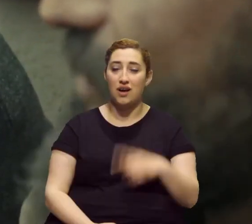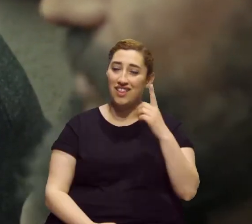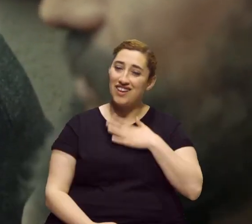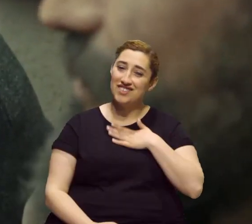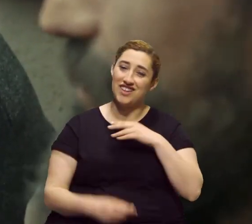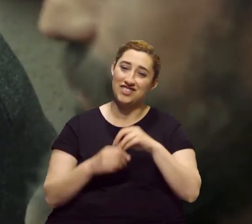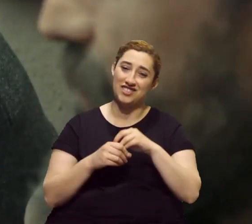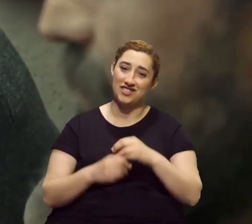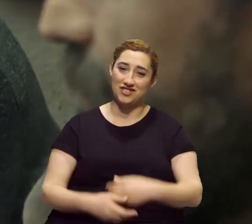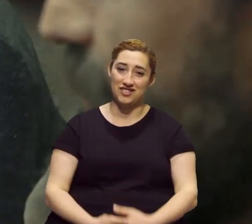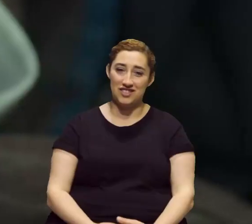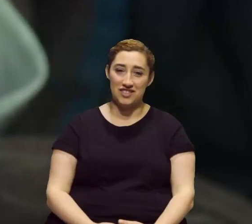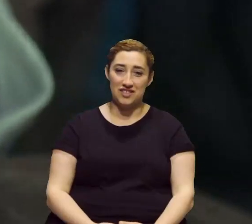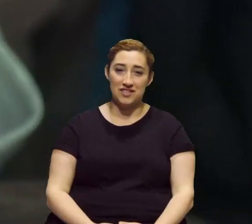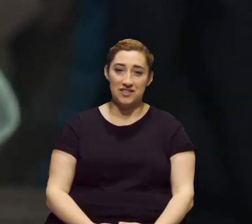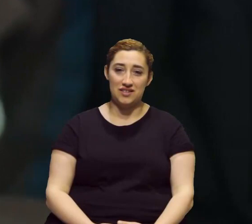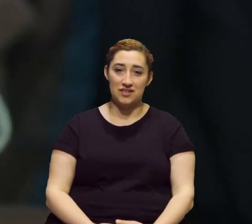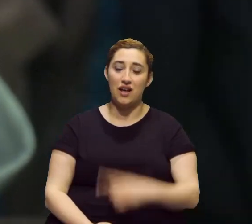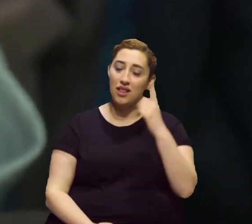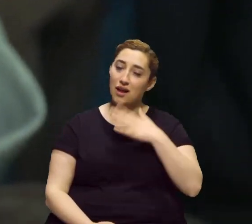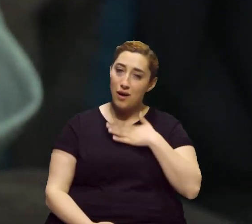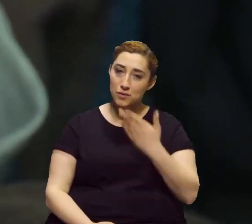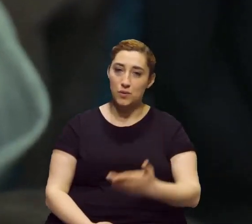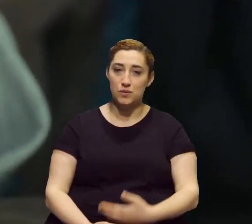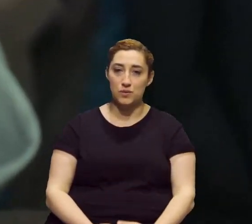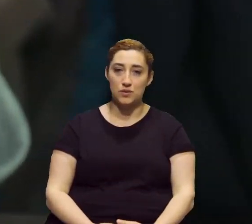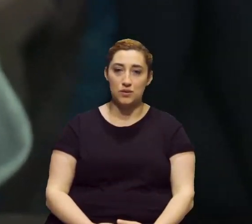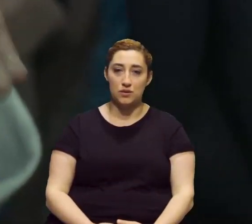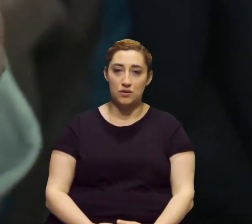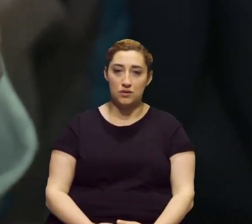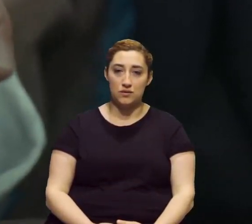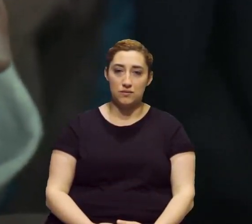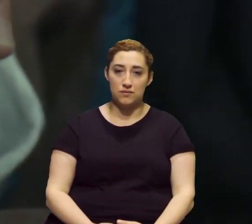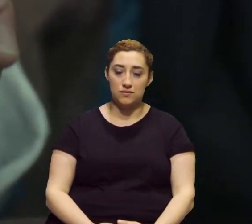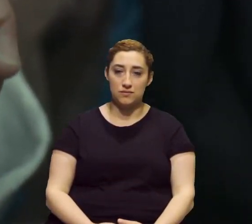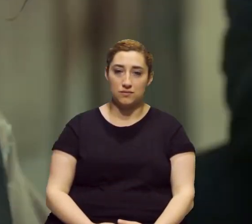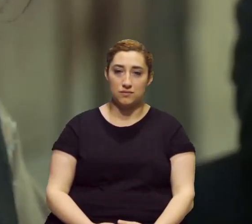Allah rızası için. Allah Bekri dilencinin avucuna bir altın koydu.